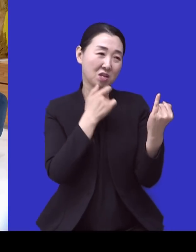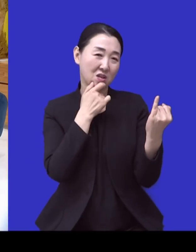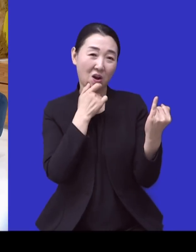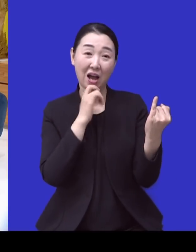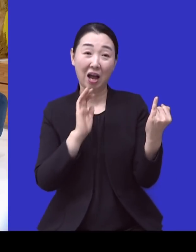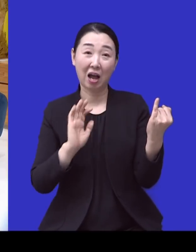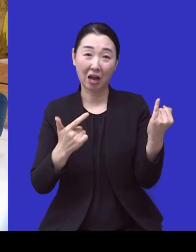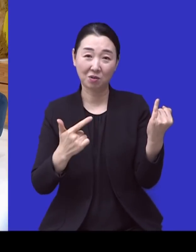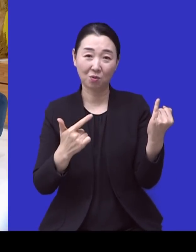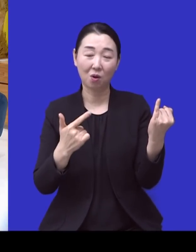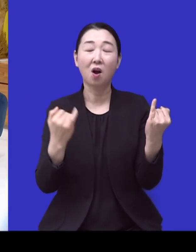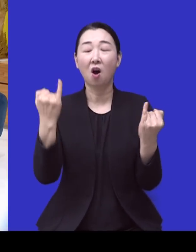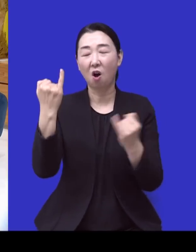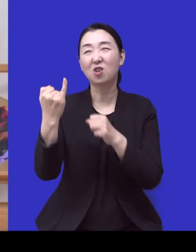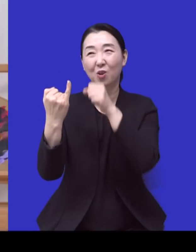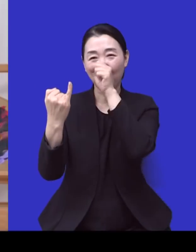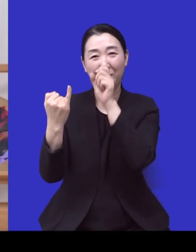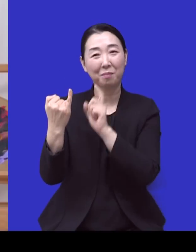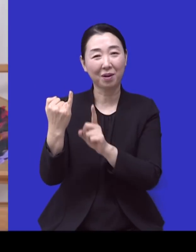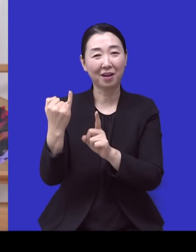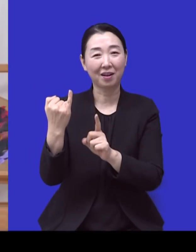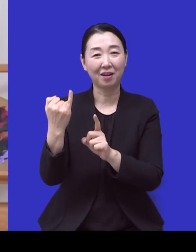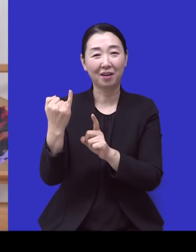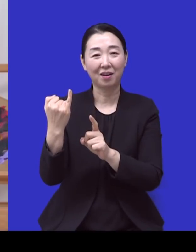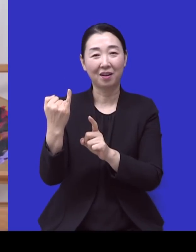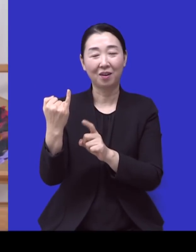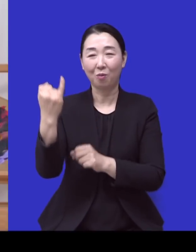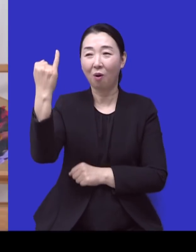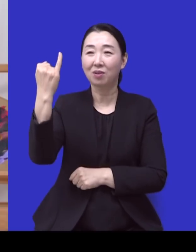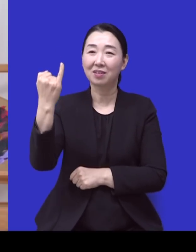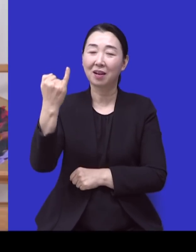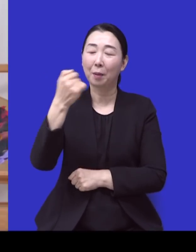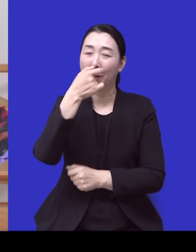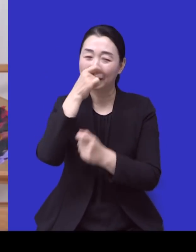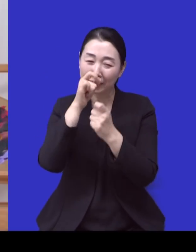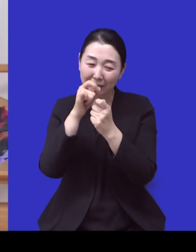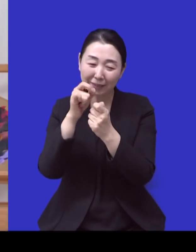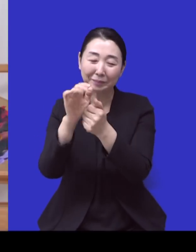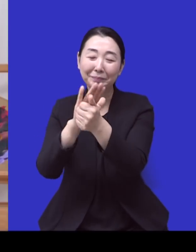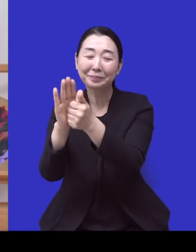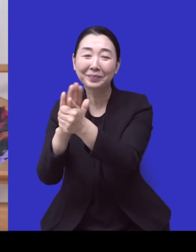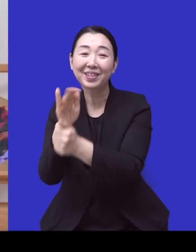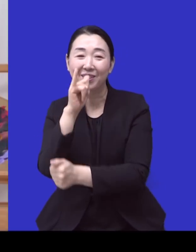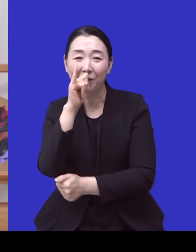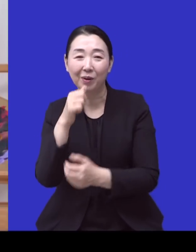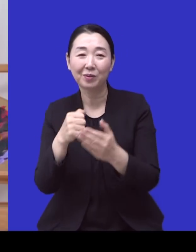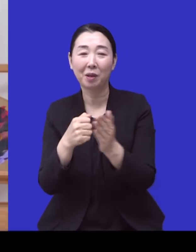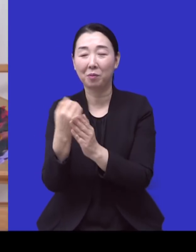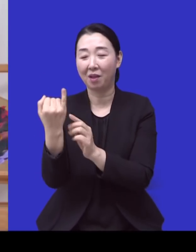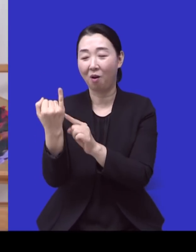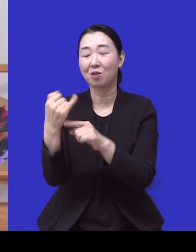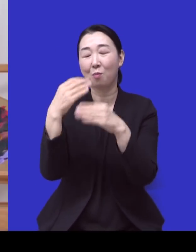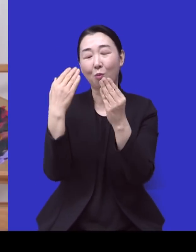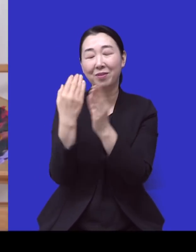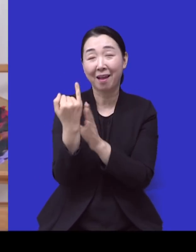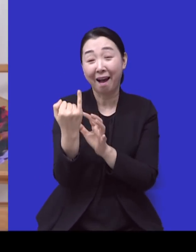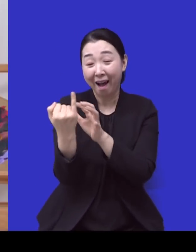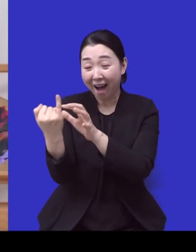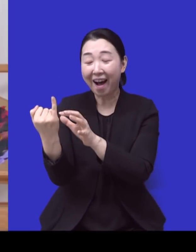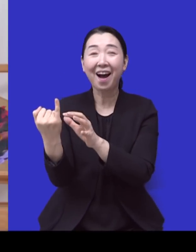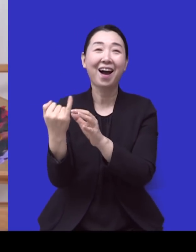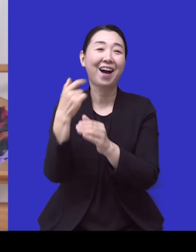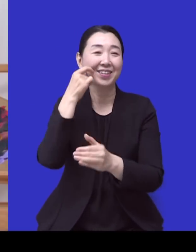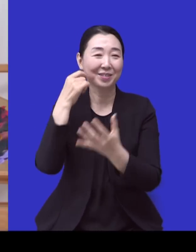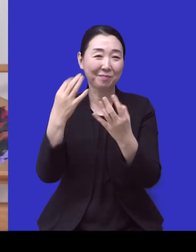그런 건 아니고 그쵸. 언니를 더 좋아했다는 거죠. 네네. 언니가 워낙 또 이렇게 친근하고 예. 그러니까 다 언니를 막 잘 따랐거든요. 예.